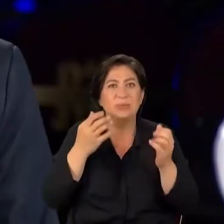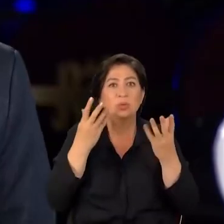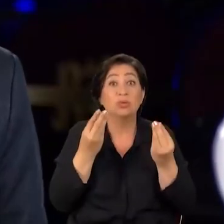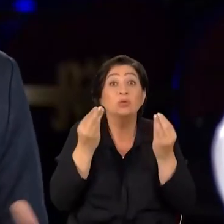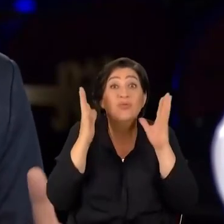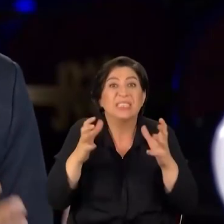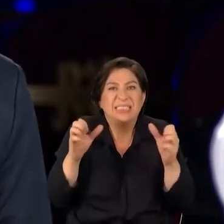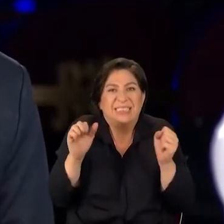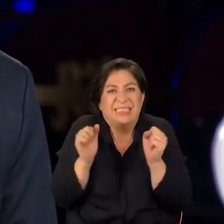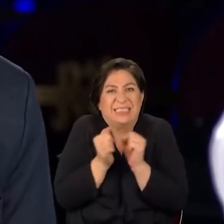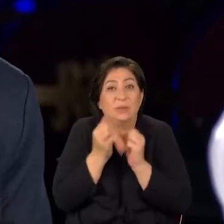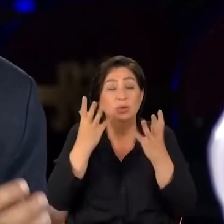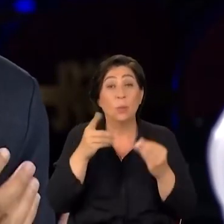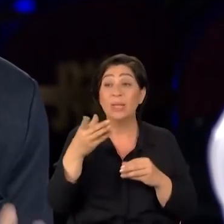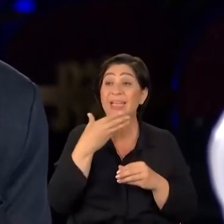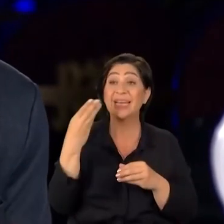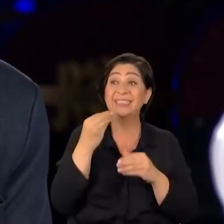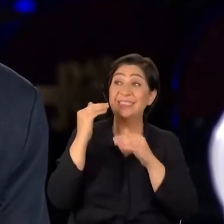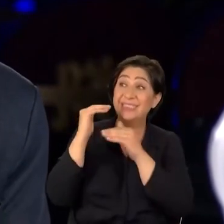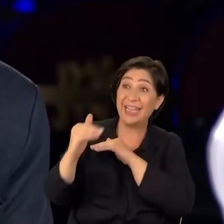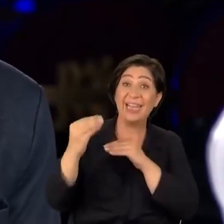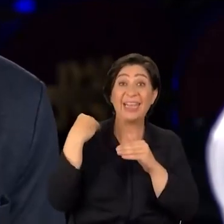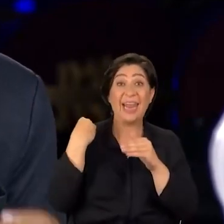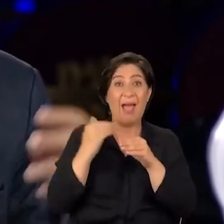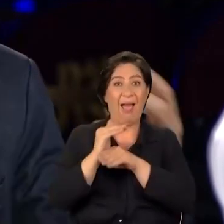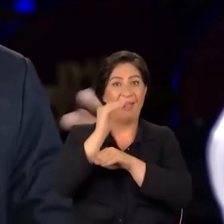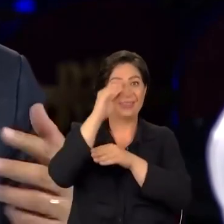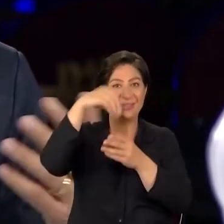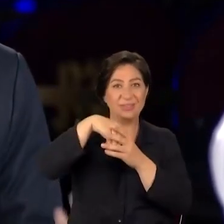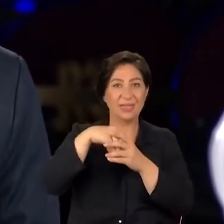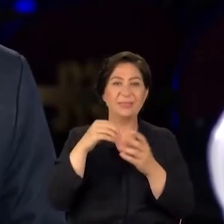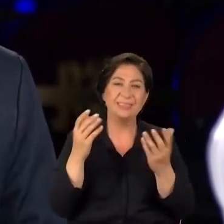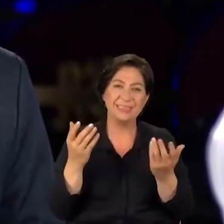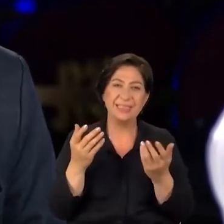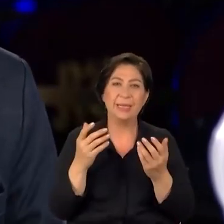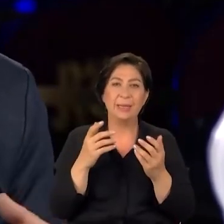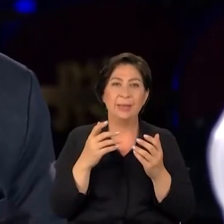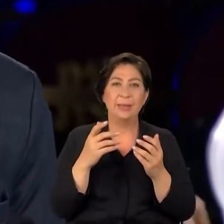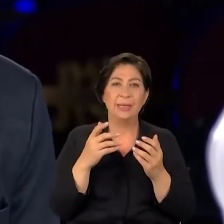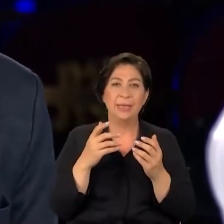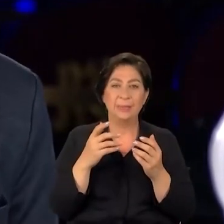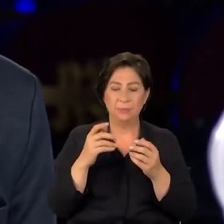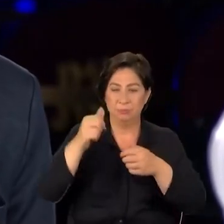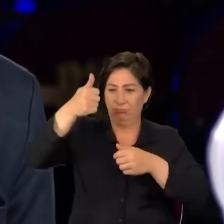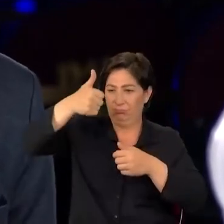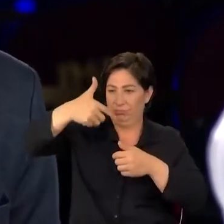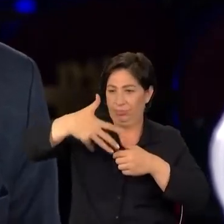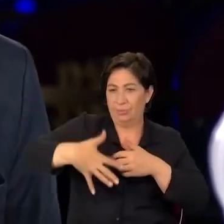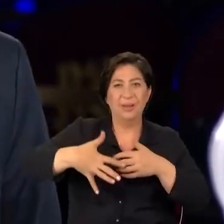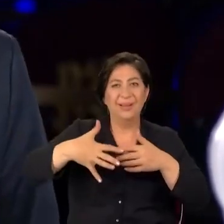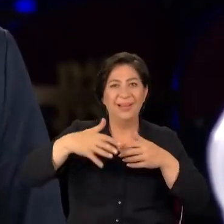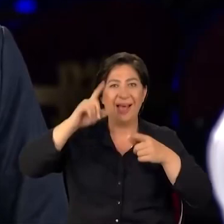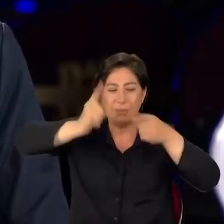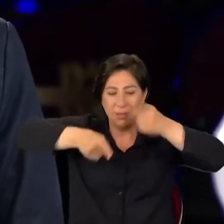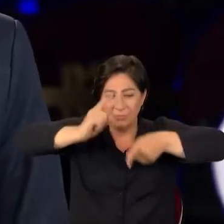tıkanacak. Çünkü bu gençler, yeni hayat ritminin içindeki insanlar, diyelim multitasking denen hiyerarşiye karşı oldukları için benim